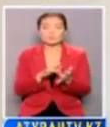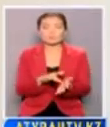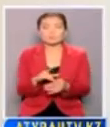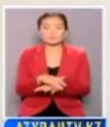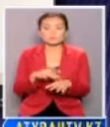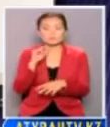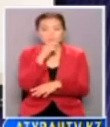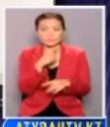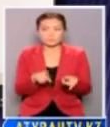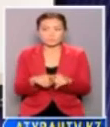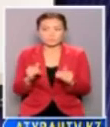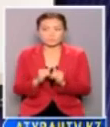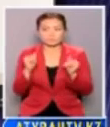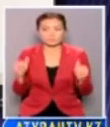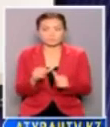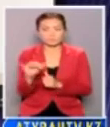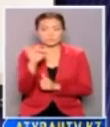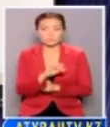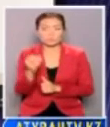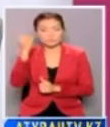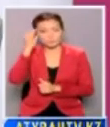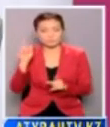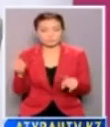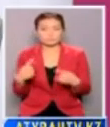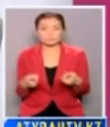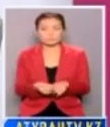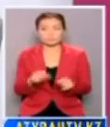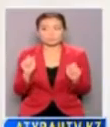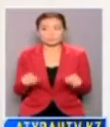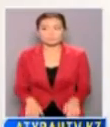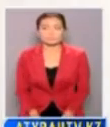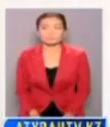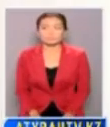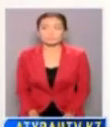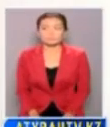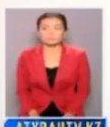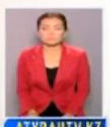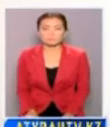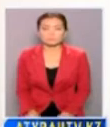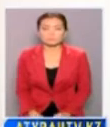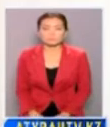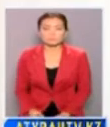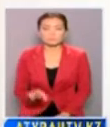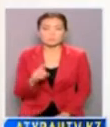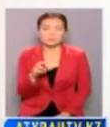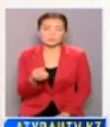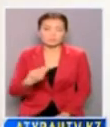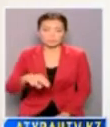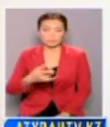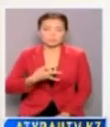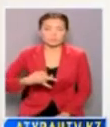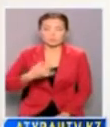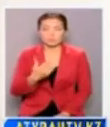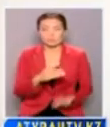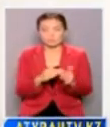ел экономикасын дамытудан бөлек тарихи сананы жаңғыртуға үлес қоспақ. Мысалы, қараңыз, Махамбет кесенесі бар Махамбет ауданында,